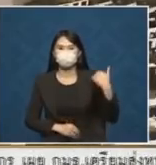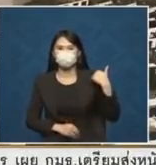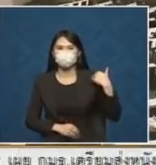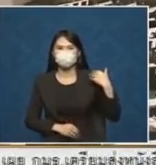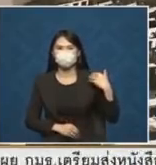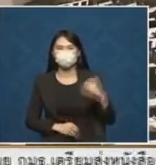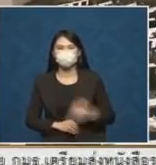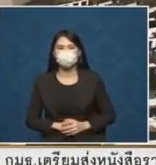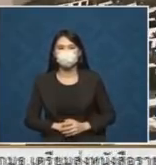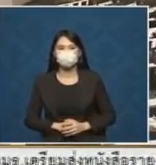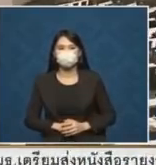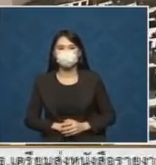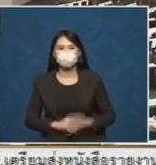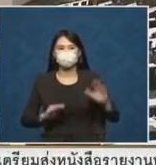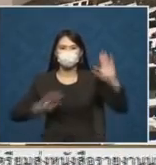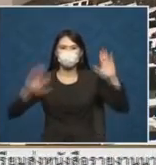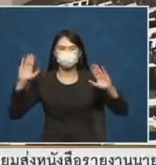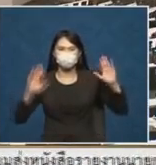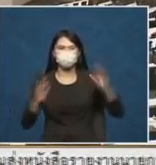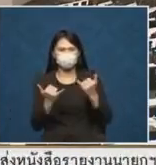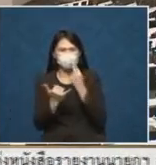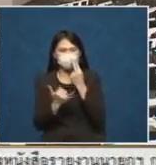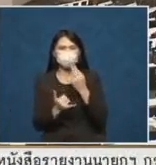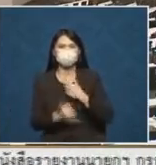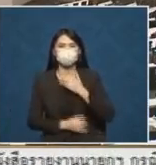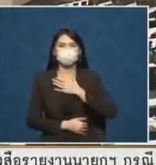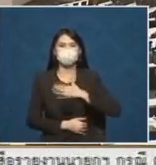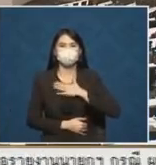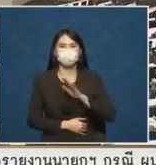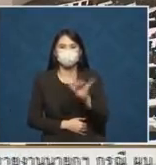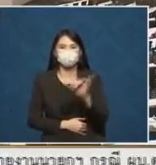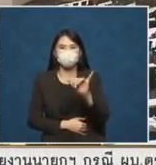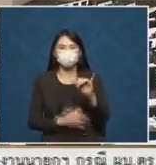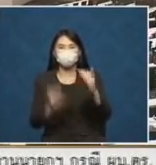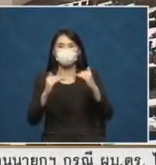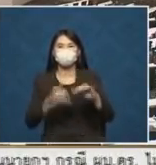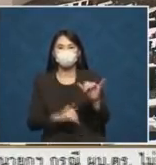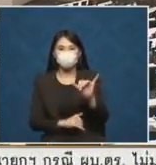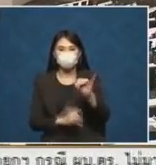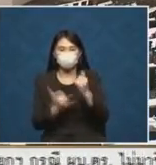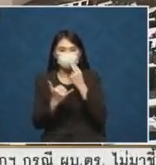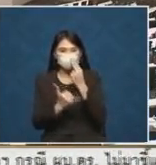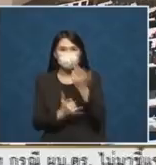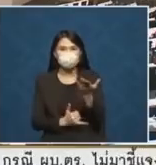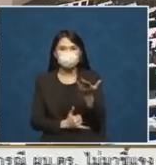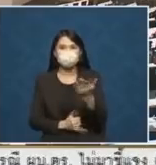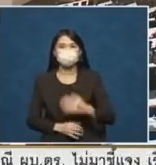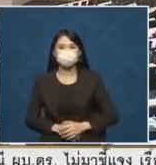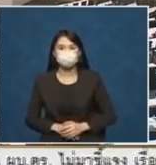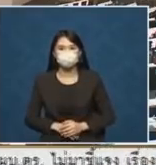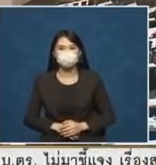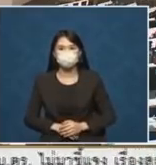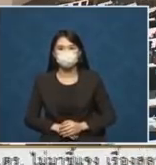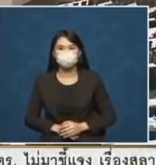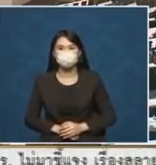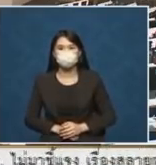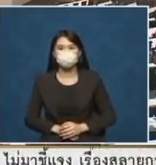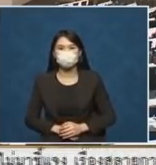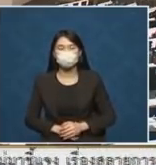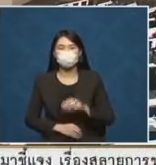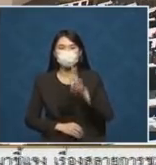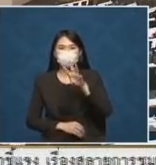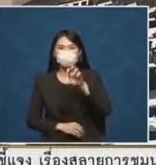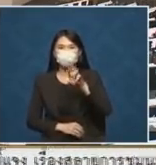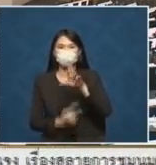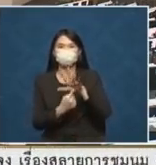ำผิดไหมขอนับองค์ประชุมวันละ5ครั้งอ่ะผิดไหม ไม่ผิด ก็เขามีหน้าที่ไง ครับ แล้วเพื่อไทยมาประชุมครบไหมล่ะตอนนั้นก็